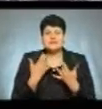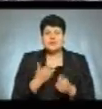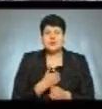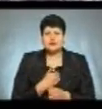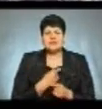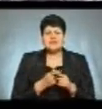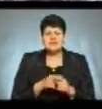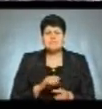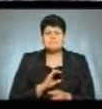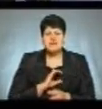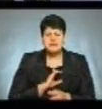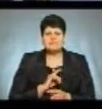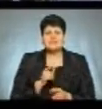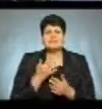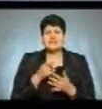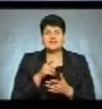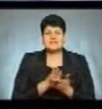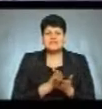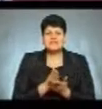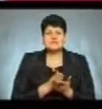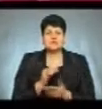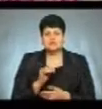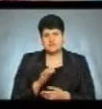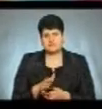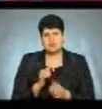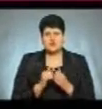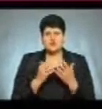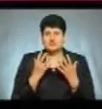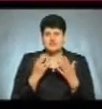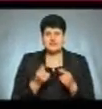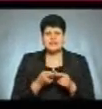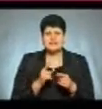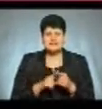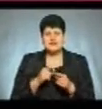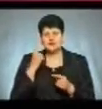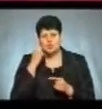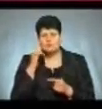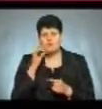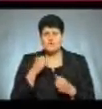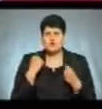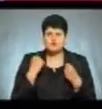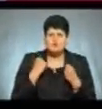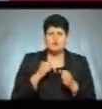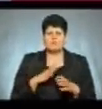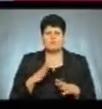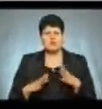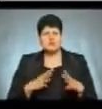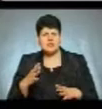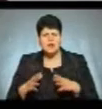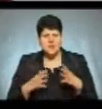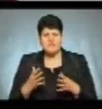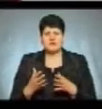цієї медалі, він настільки її заслужив. Кожен день це думка про спорт, про тренування.